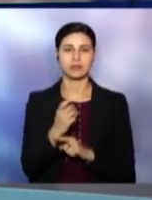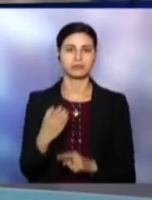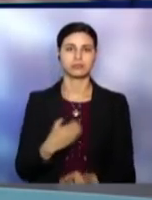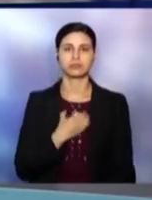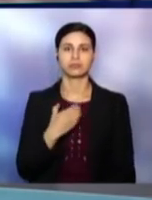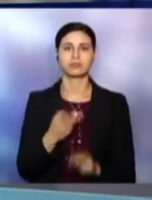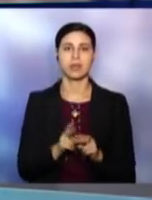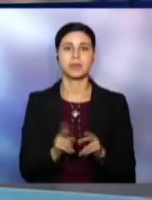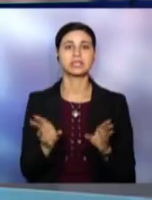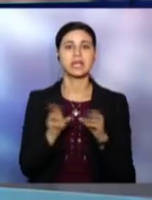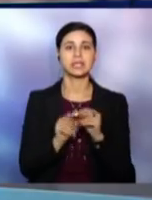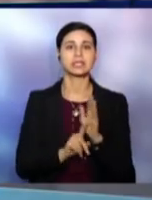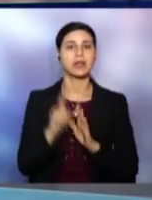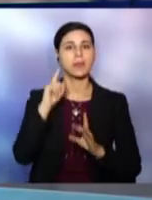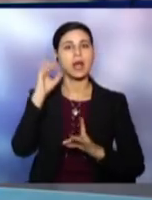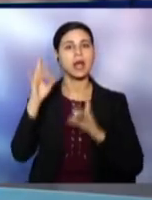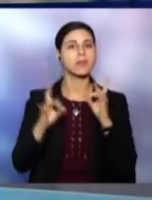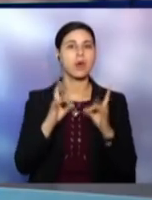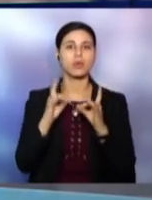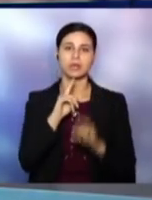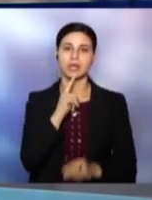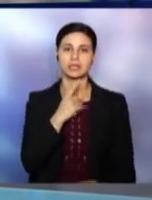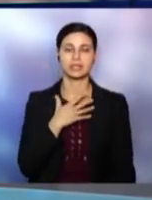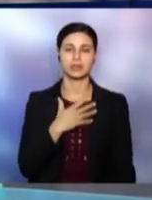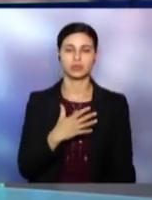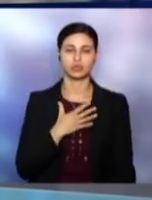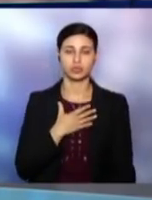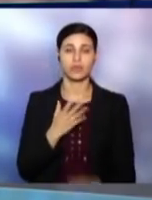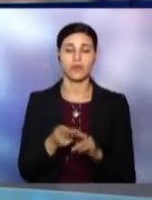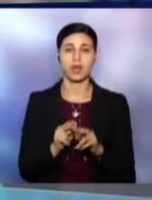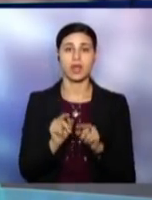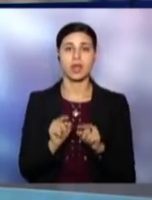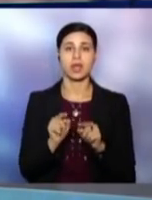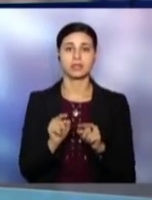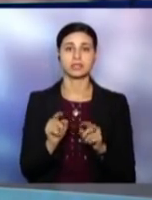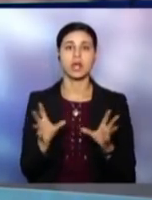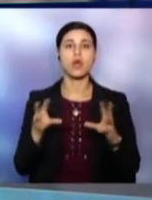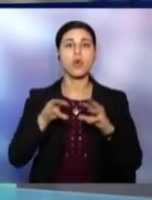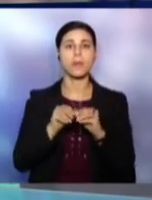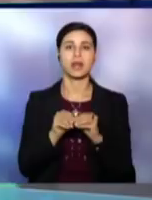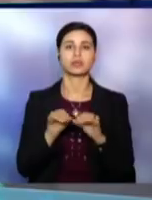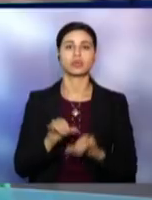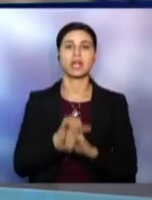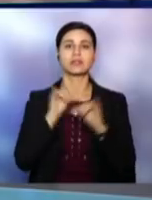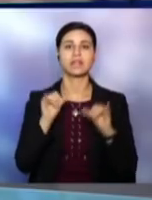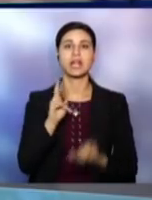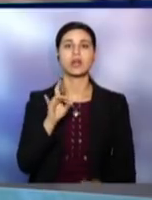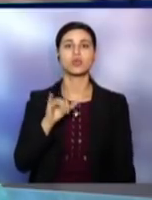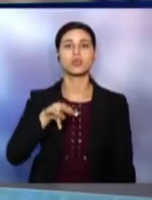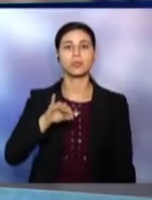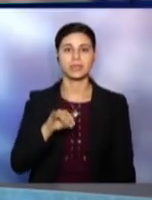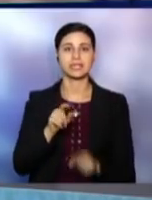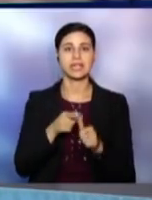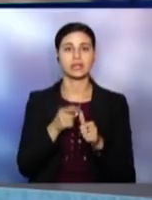და ამასთან ერთად იწყება ხმაურიანი გაძნელებული სუნთქვა, ხო? აი ეს კომპლექსური განვითარება, რასაც კრუპის სინდრომს